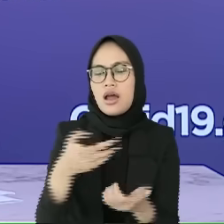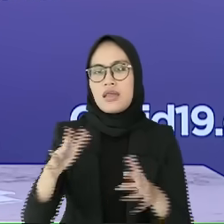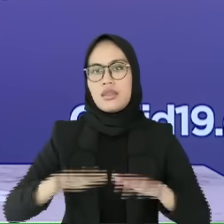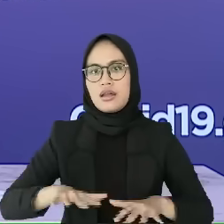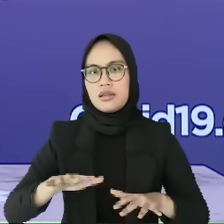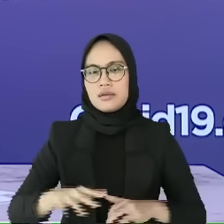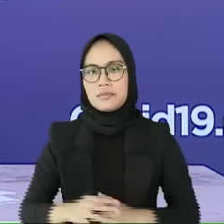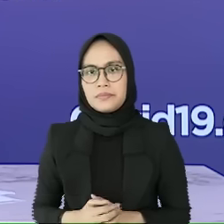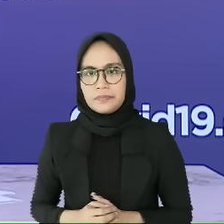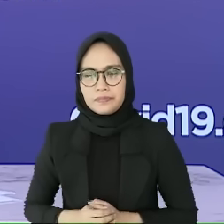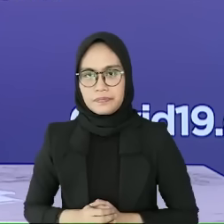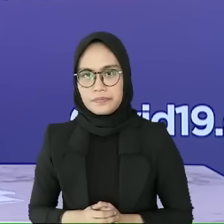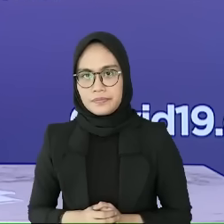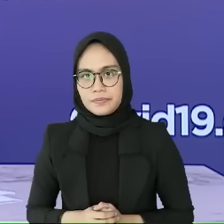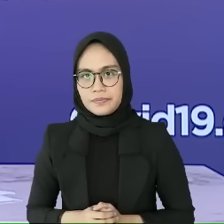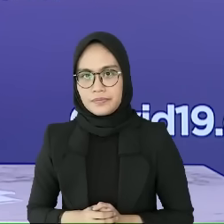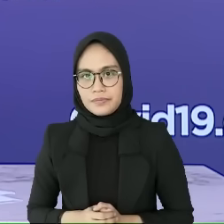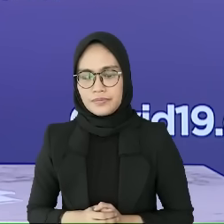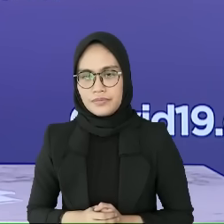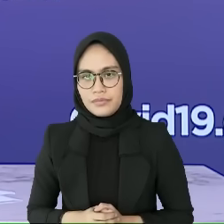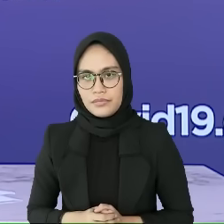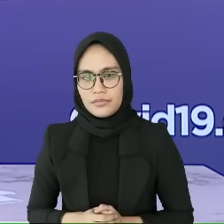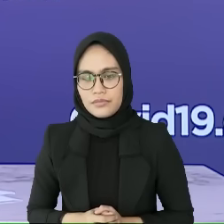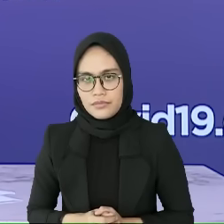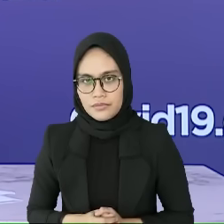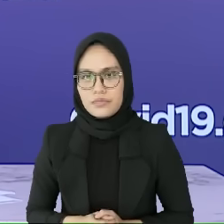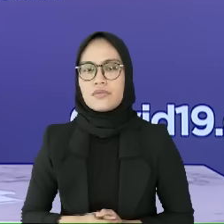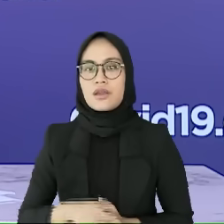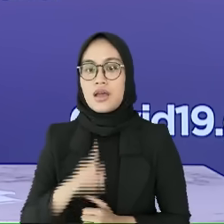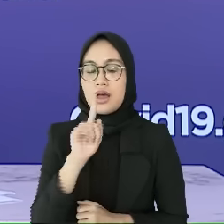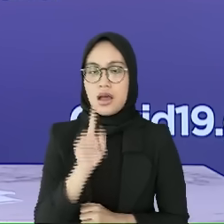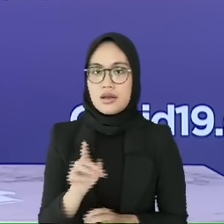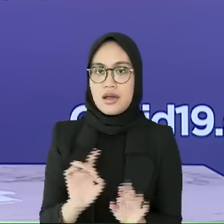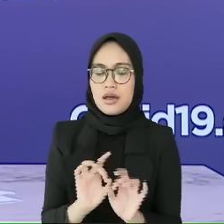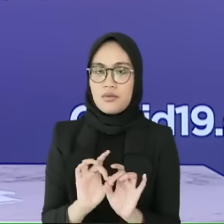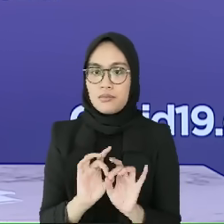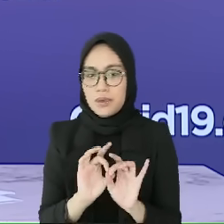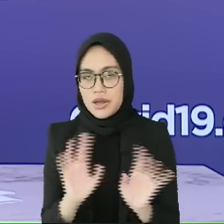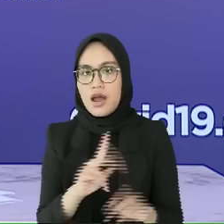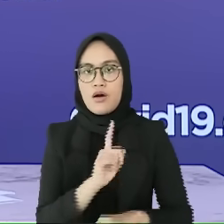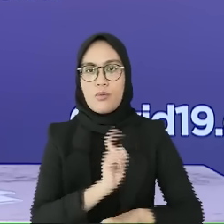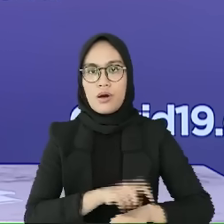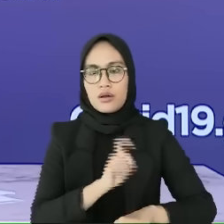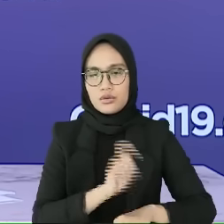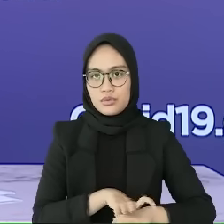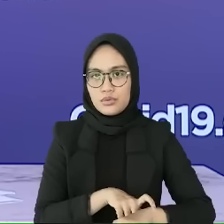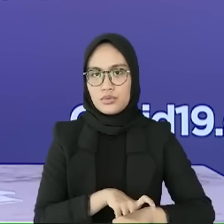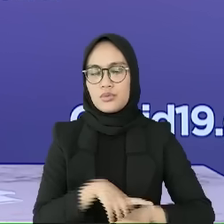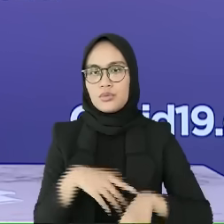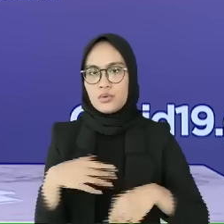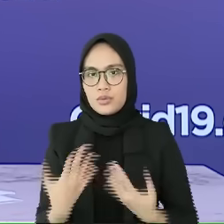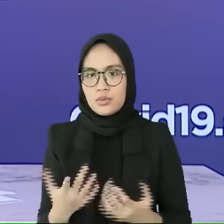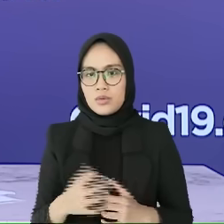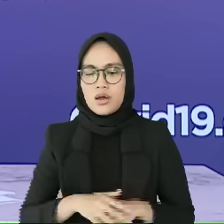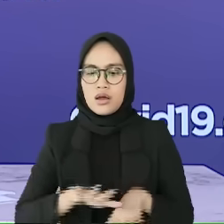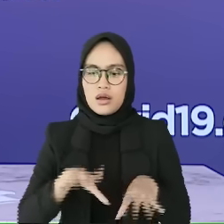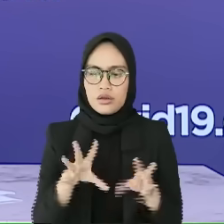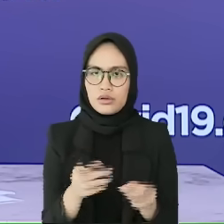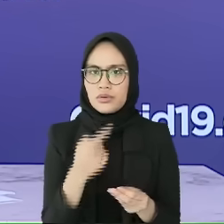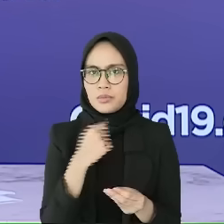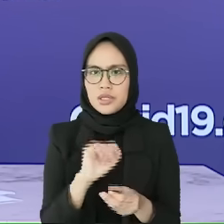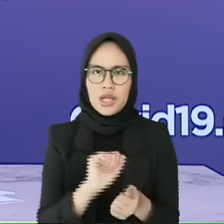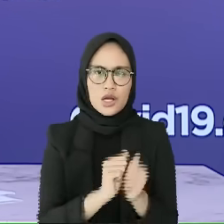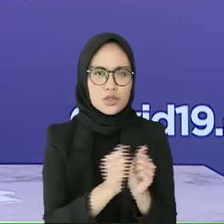mobilitas. Adanya jeda antara kemunculan varian yang masuk ke suatu daerah dan kenaikan kasus yang menjadi gelombang